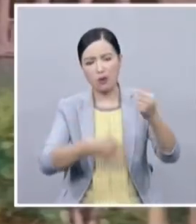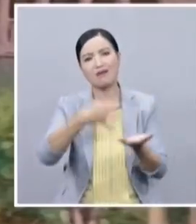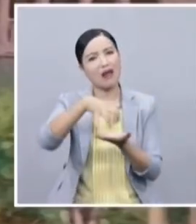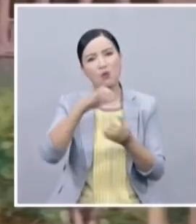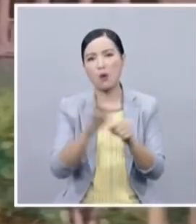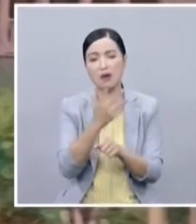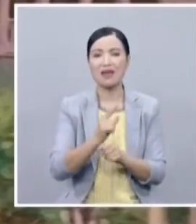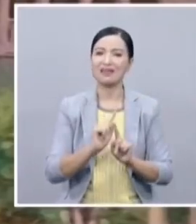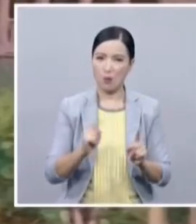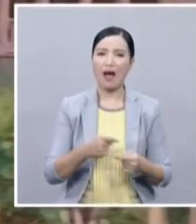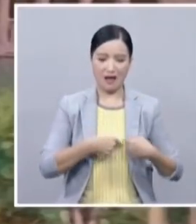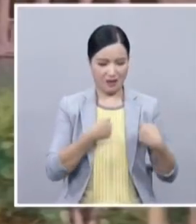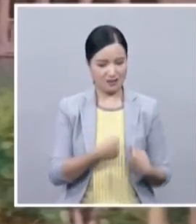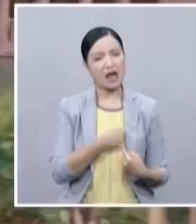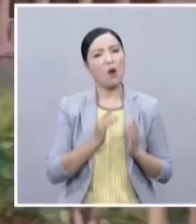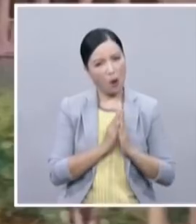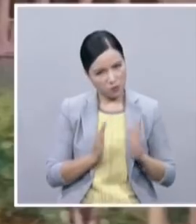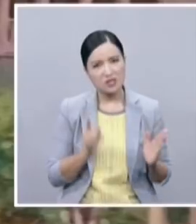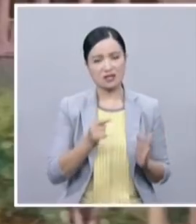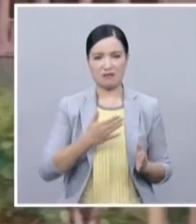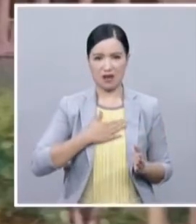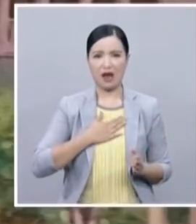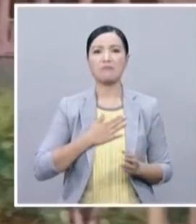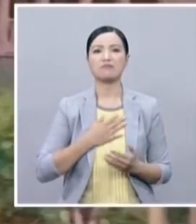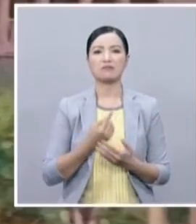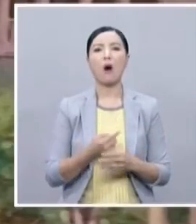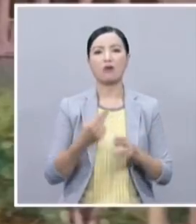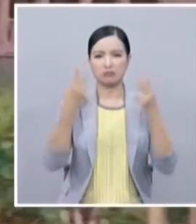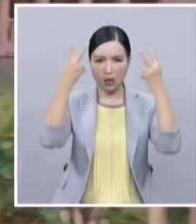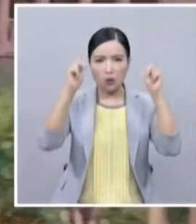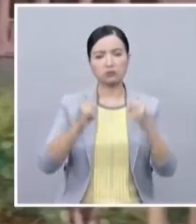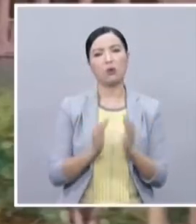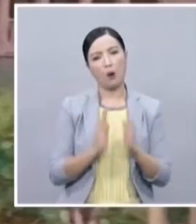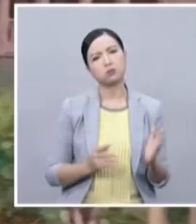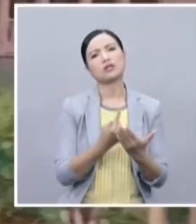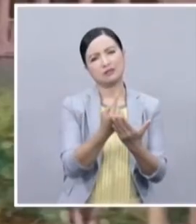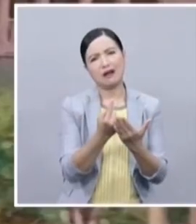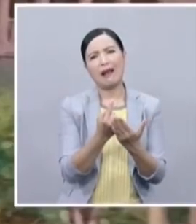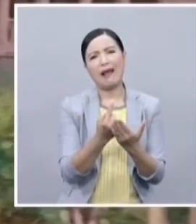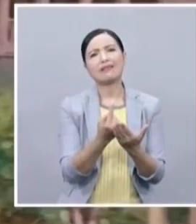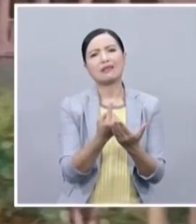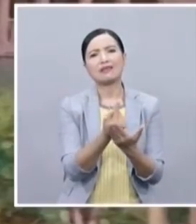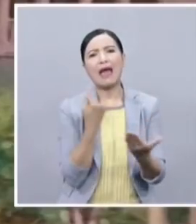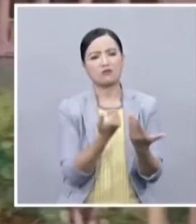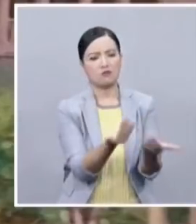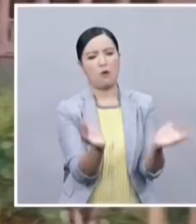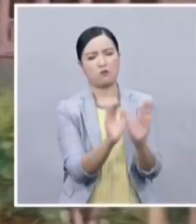แต่ขอขอบคุณด้วยใจจริงๆของนายกรัฐมนตรีนะครับแล้วก็ของแทน13คน13ครอบครัว